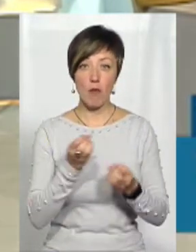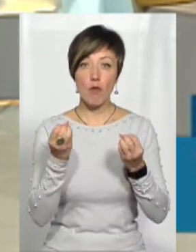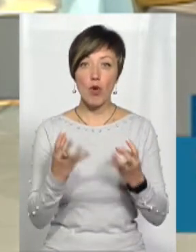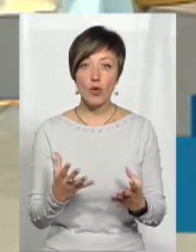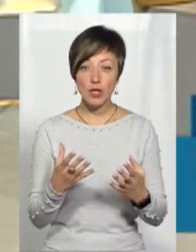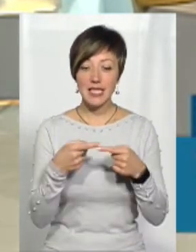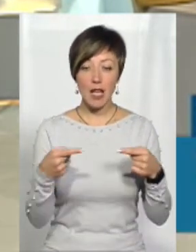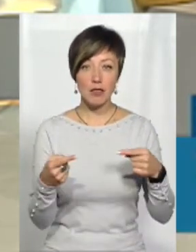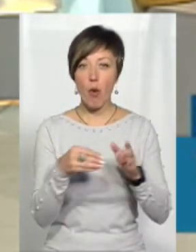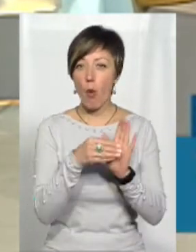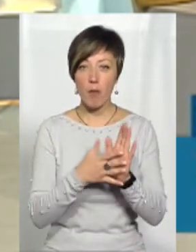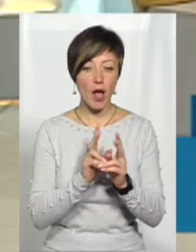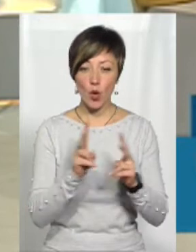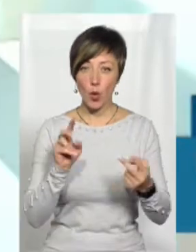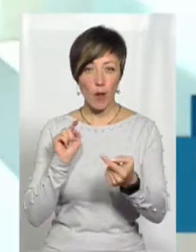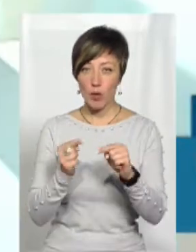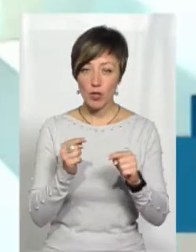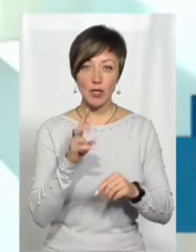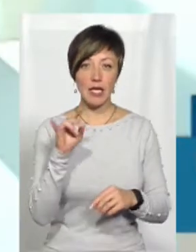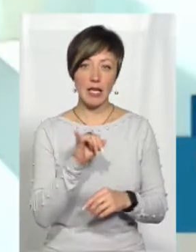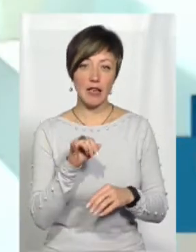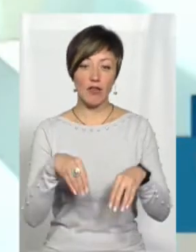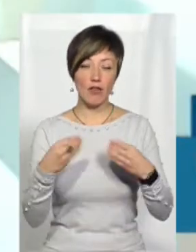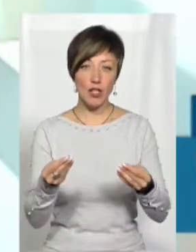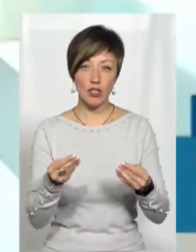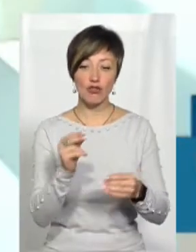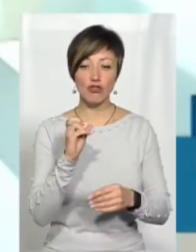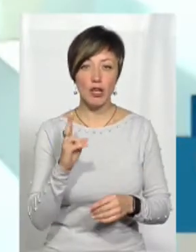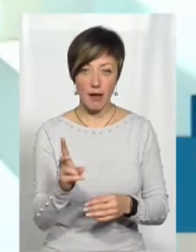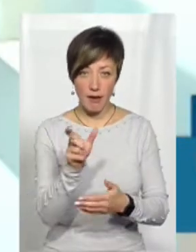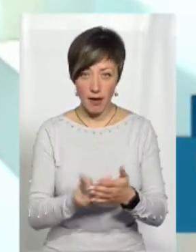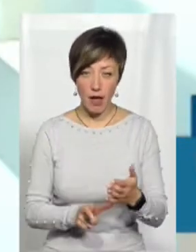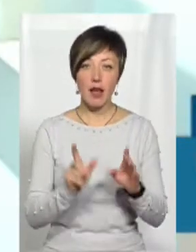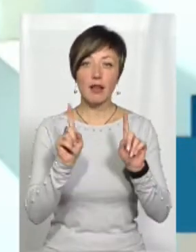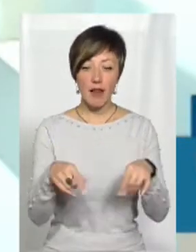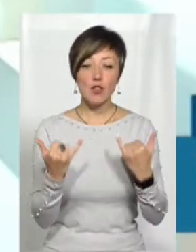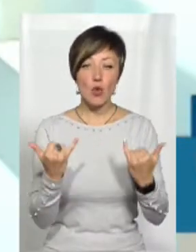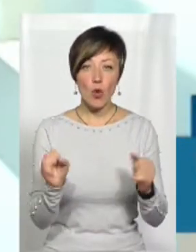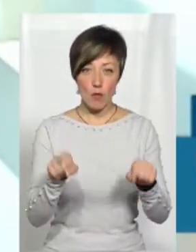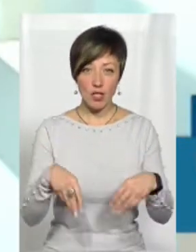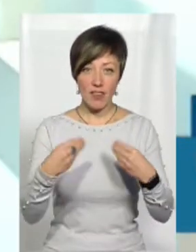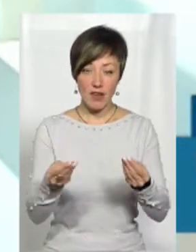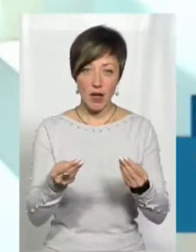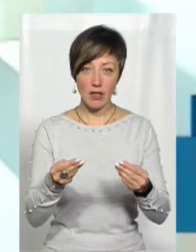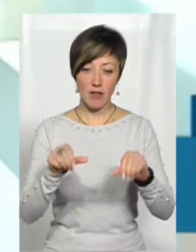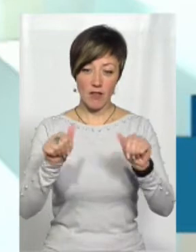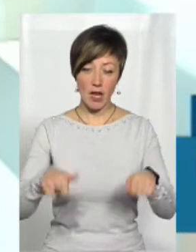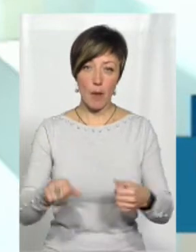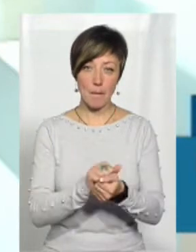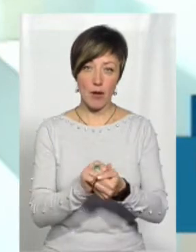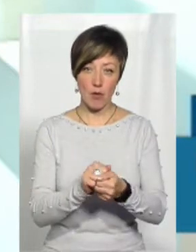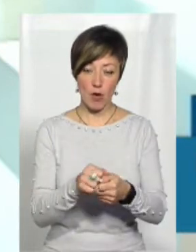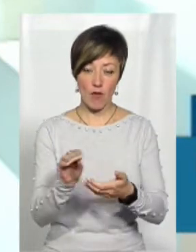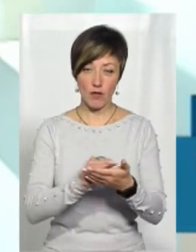засіб обліку, ніхто проти нього не протестує і проти видачі товарних чеків. Їх навіть і сьогодні ж можна видавати у вигляді